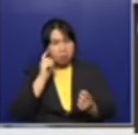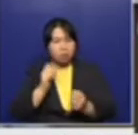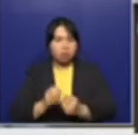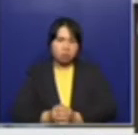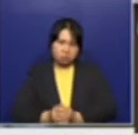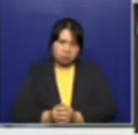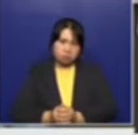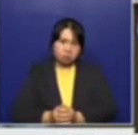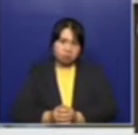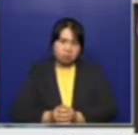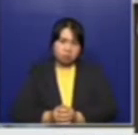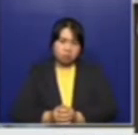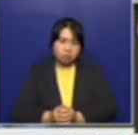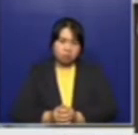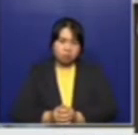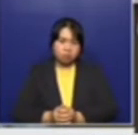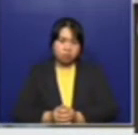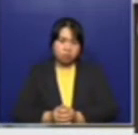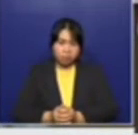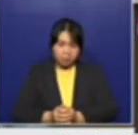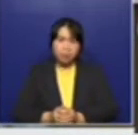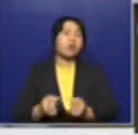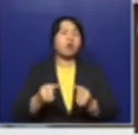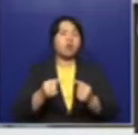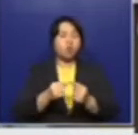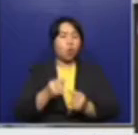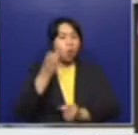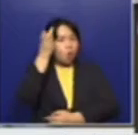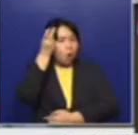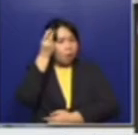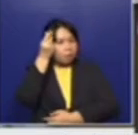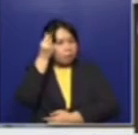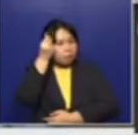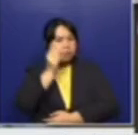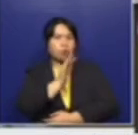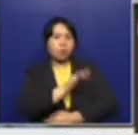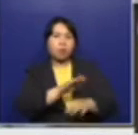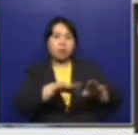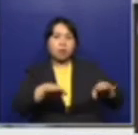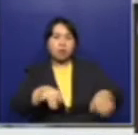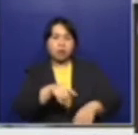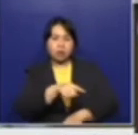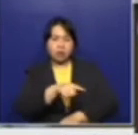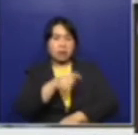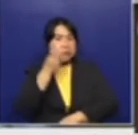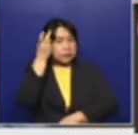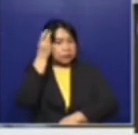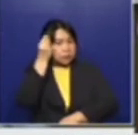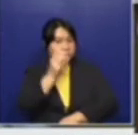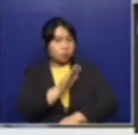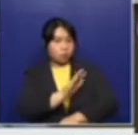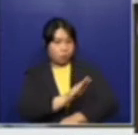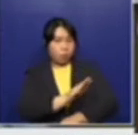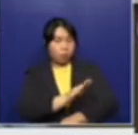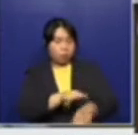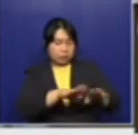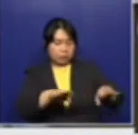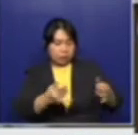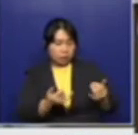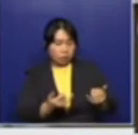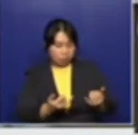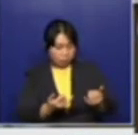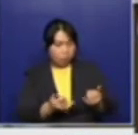ใครจะคิดว่ากระบวนการทางความคิดของนักเรียนนิสิตนักศึกษาและเยาวชนนักเรียนที่เกิดขึ้นครั้ง